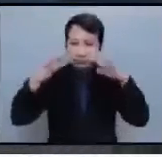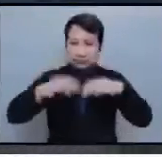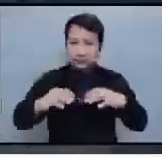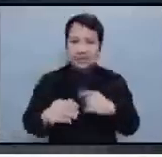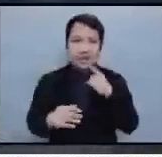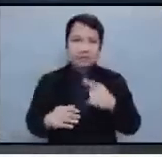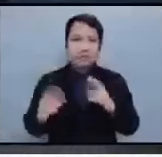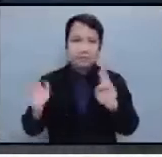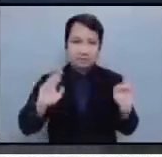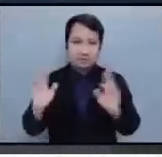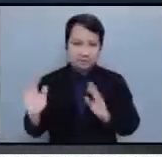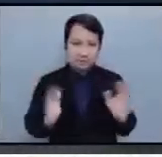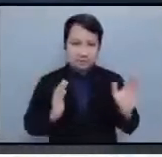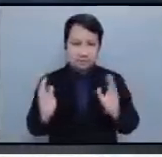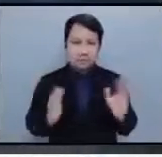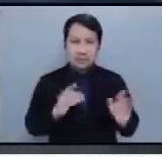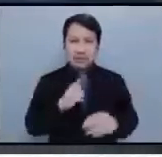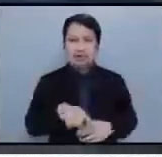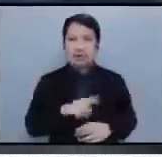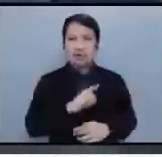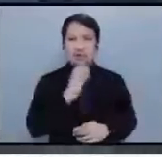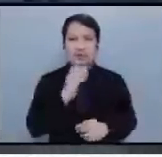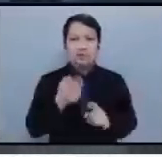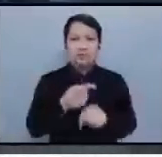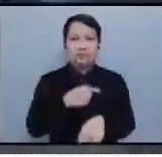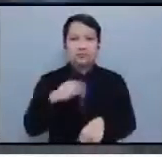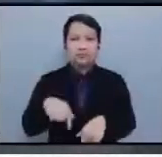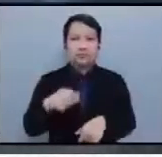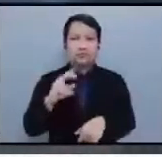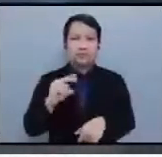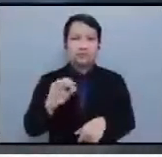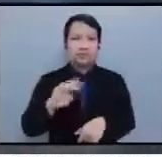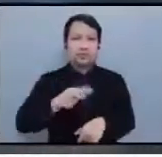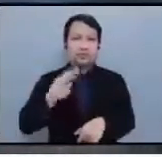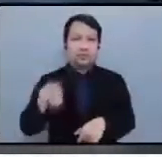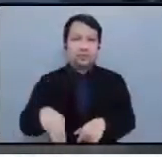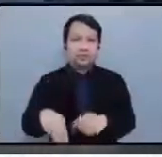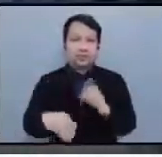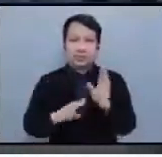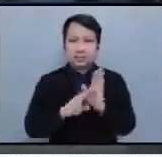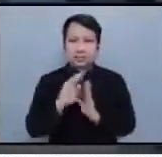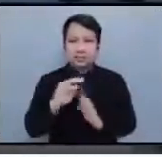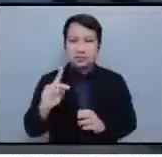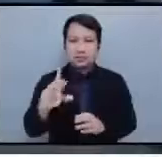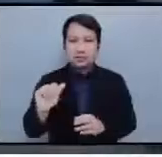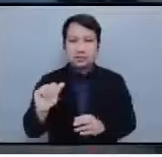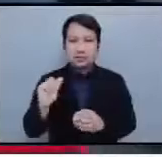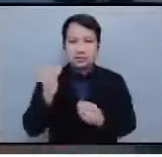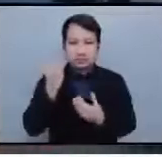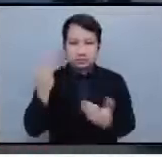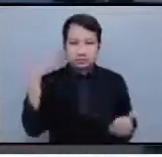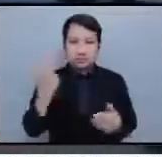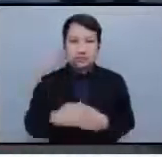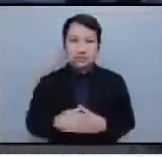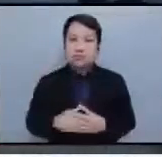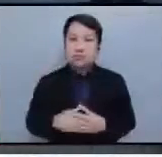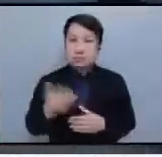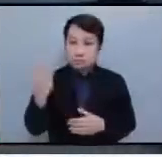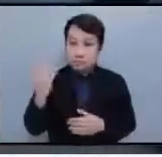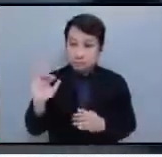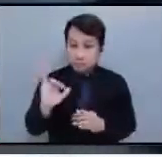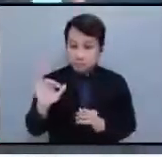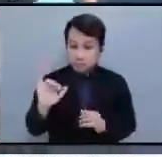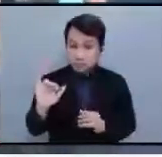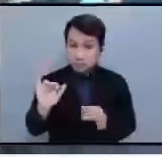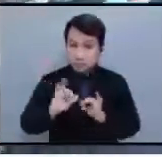nakaantabay naman yung ating mga kasama mula sa Metropolitan Manila Development Authority o MMDA na kumpara noong Lunes nakalat-kalat